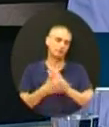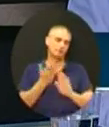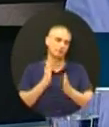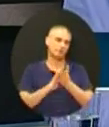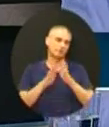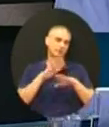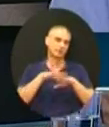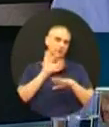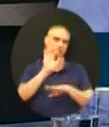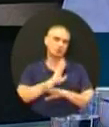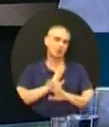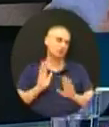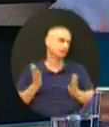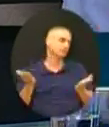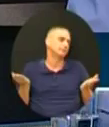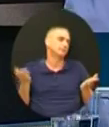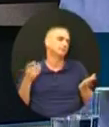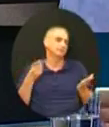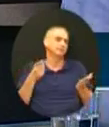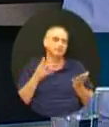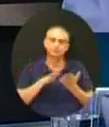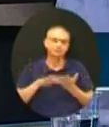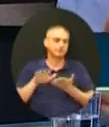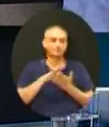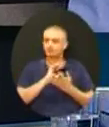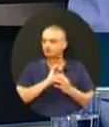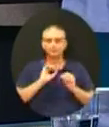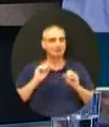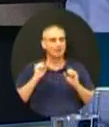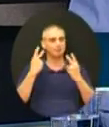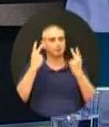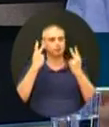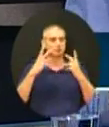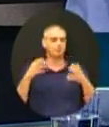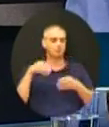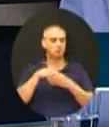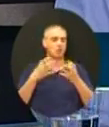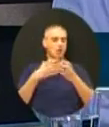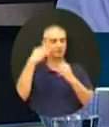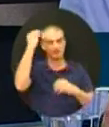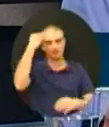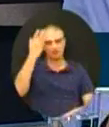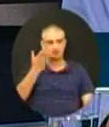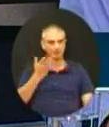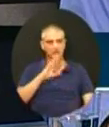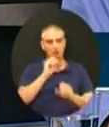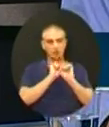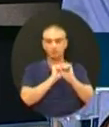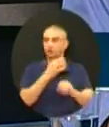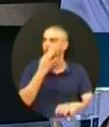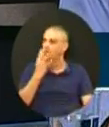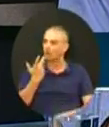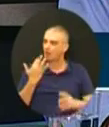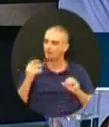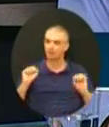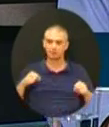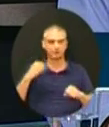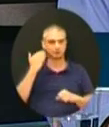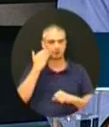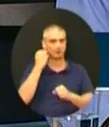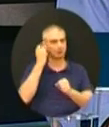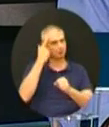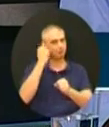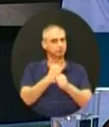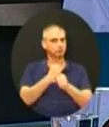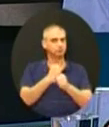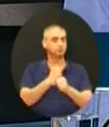קדנציה אפשר לומר, כי זה המרחב הלגיטימי הכי גדול והכי משמעותי בחברה הפלסטינית. אז השאלה כמה נשיא אמריקאי התעקש על הדבר